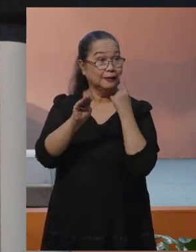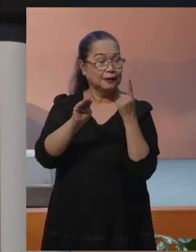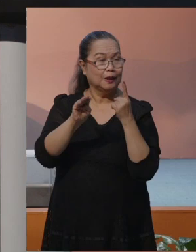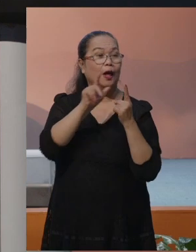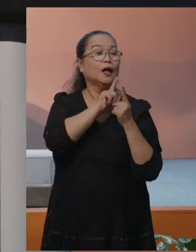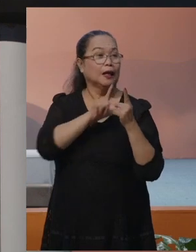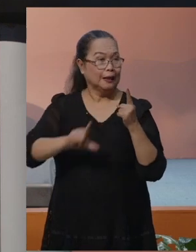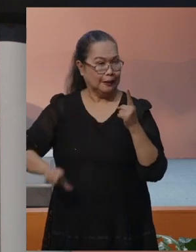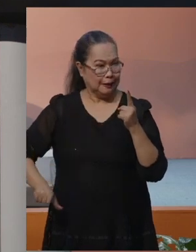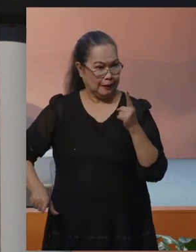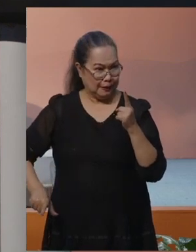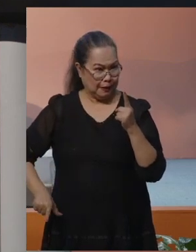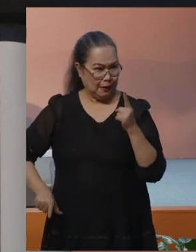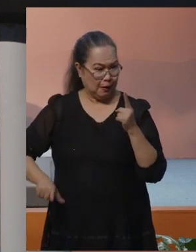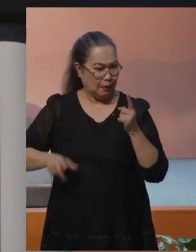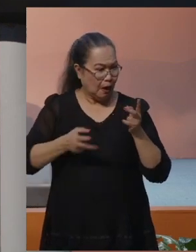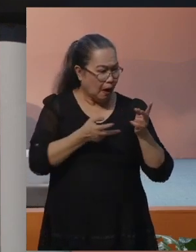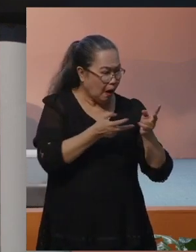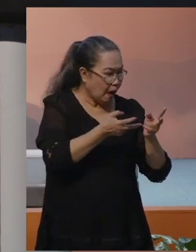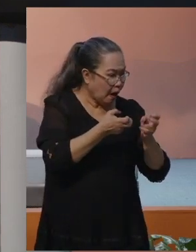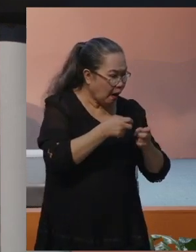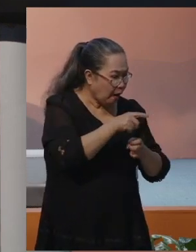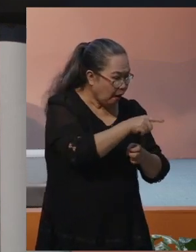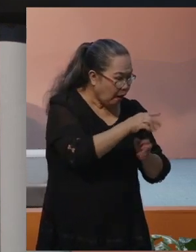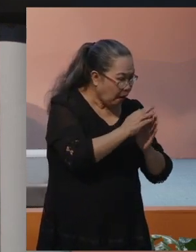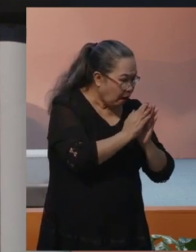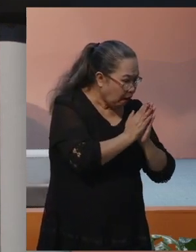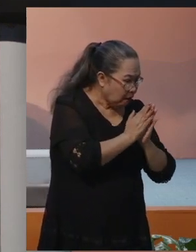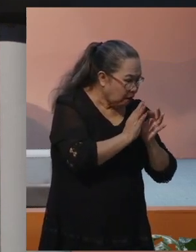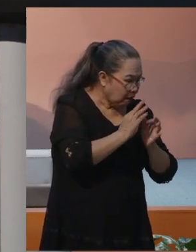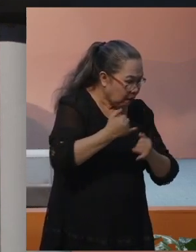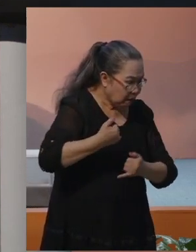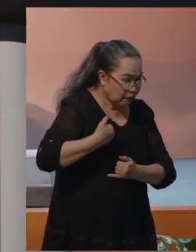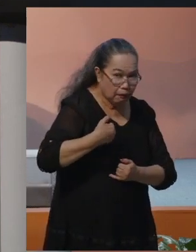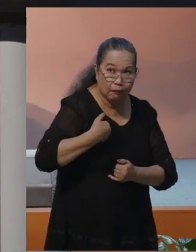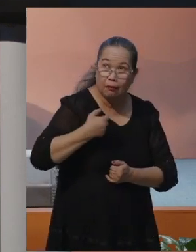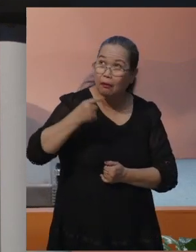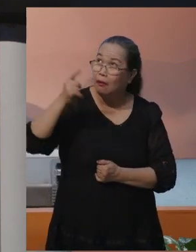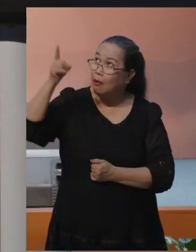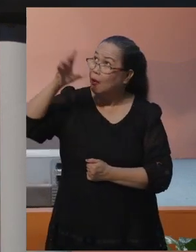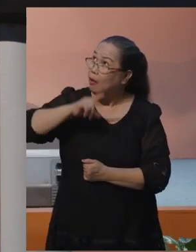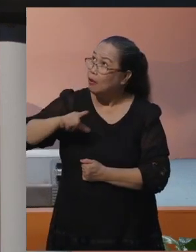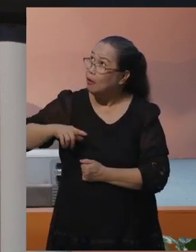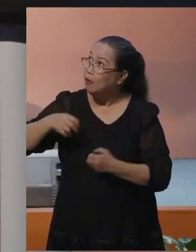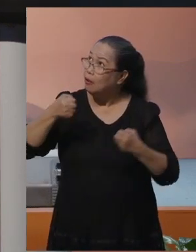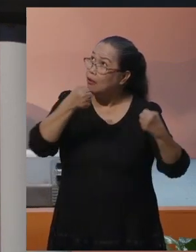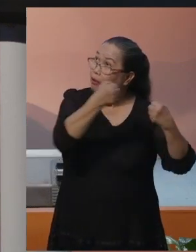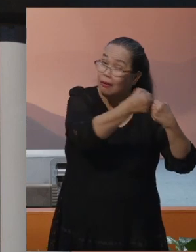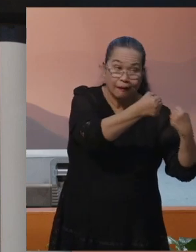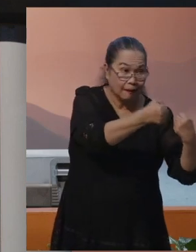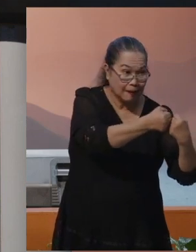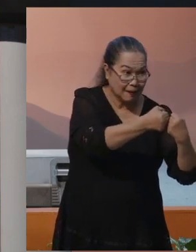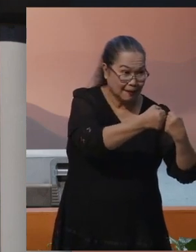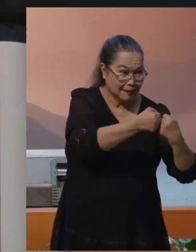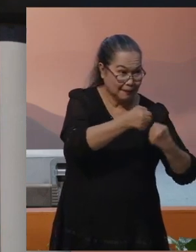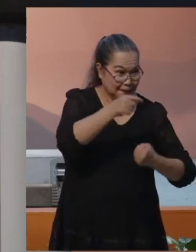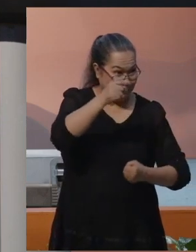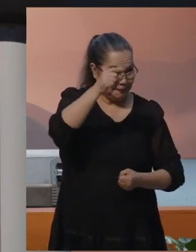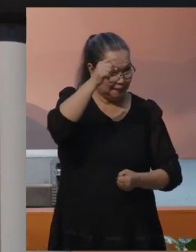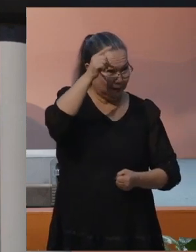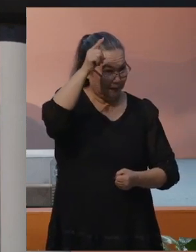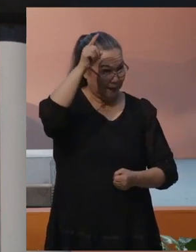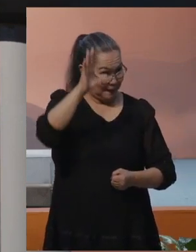The Lord heeded the voice of a man, for the Lord fought for Israel. The Lord heeded the voice of a